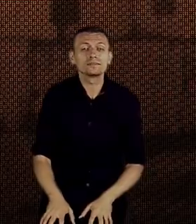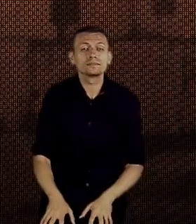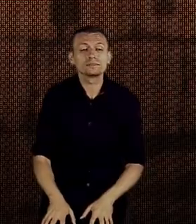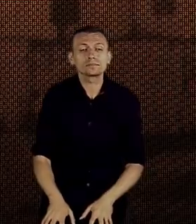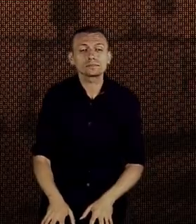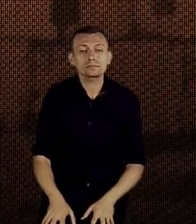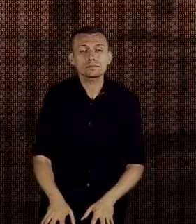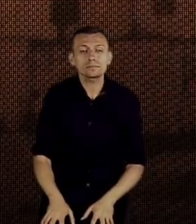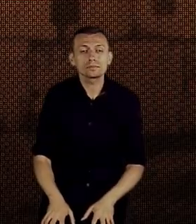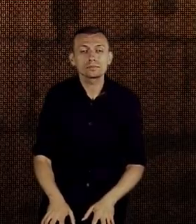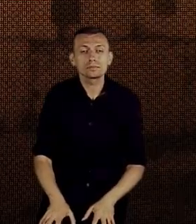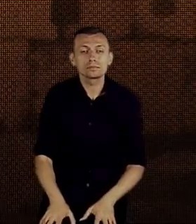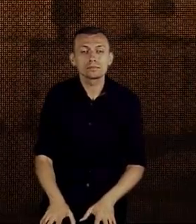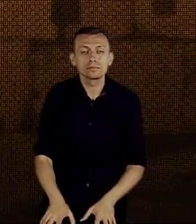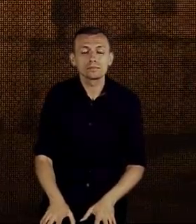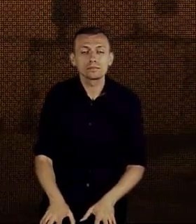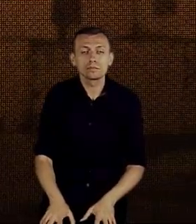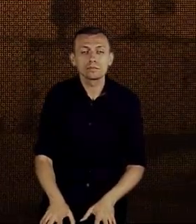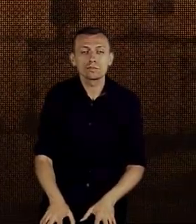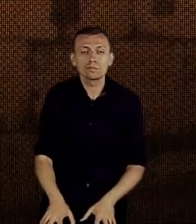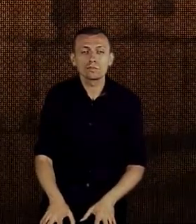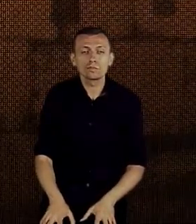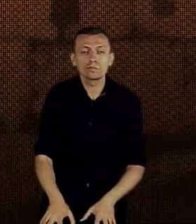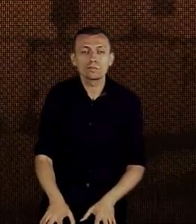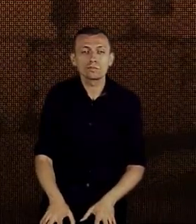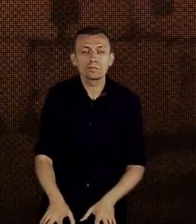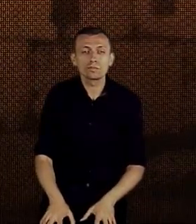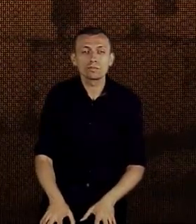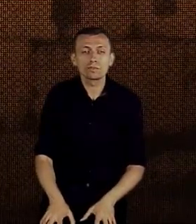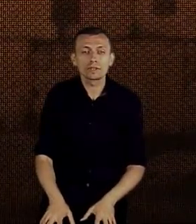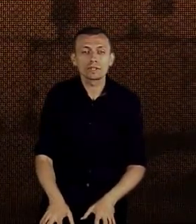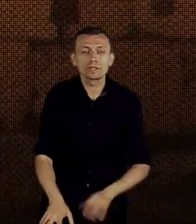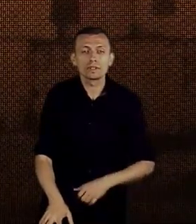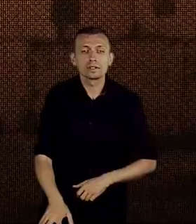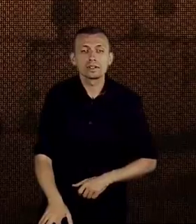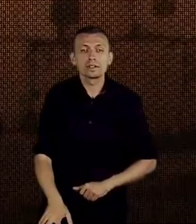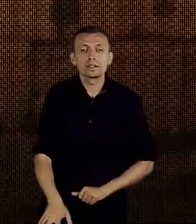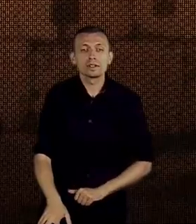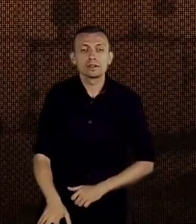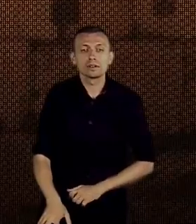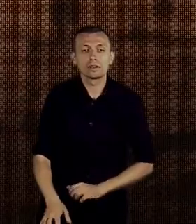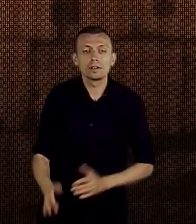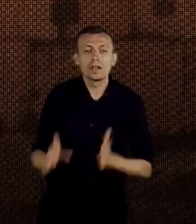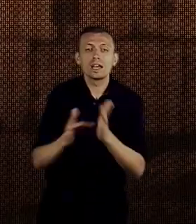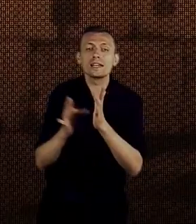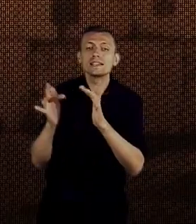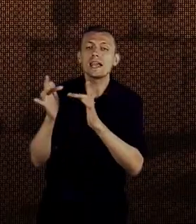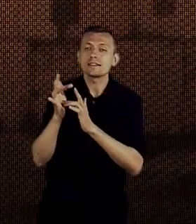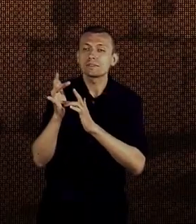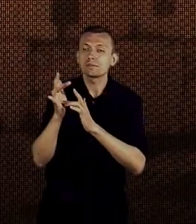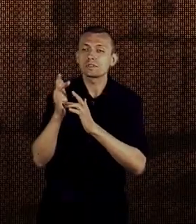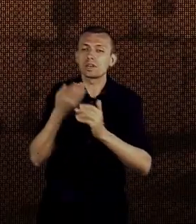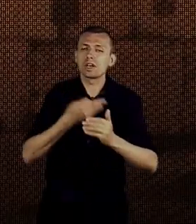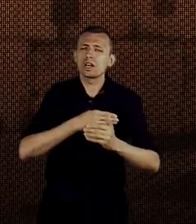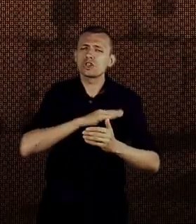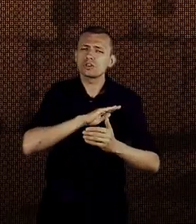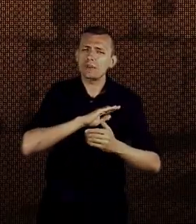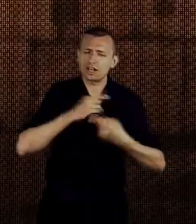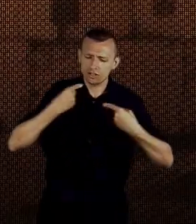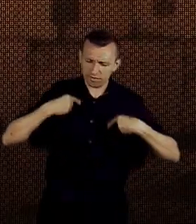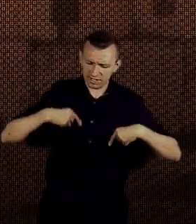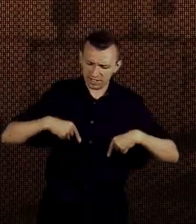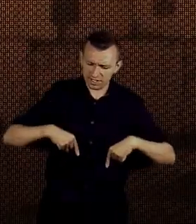śmierć fizyczną i duchową, aby uzyskać odkupienie dla nas grzeszników. I kiedy ręka Boga